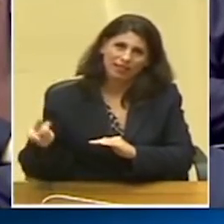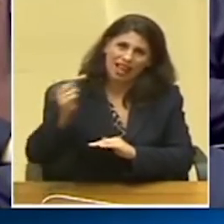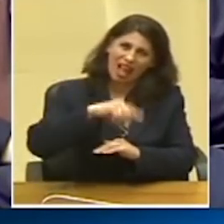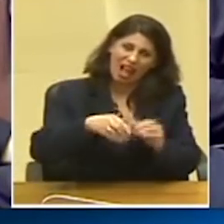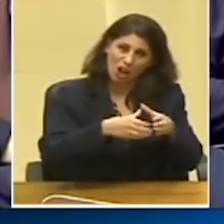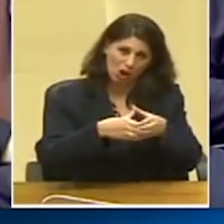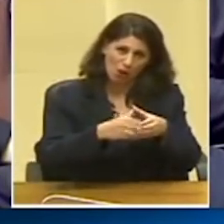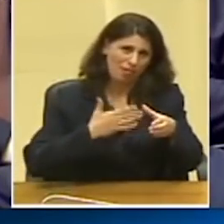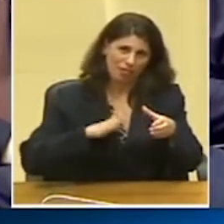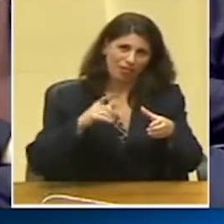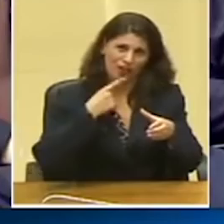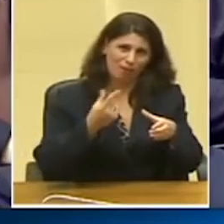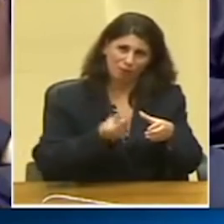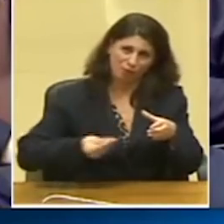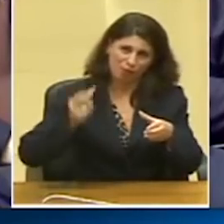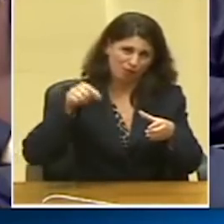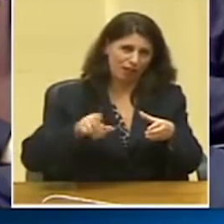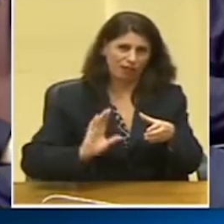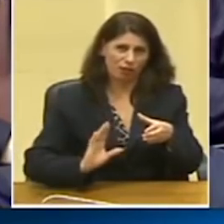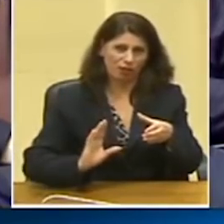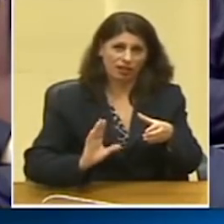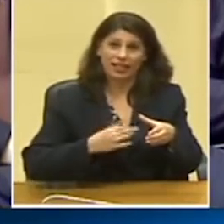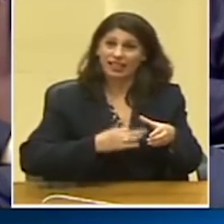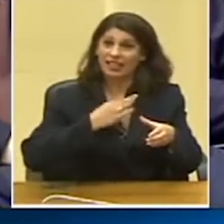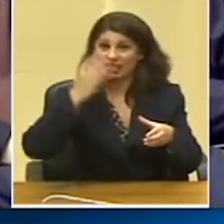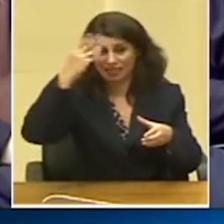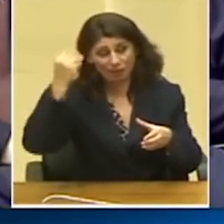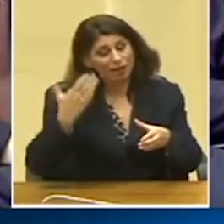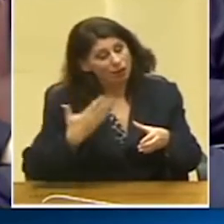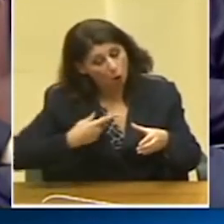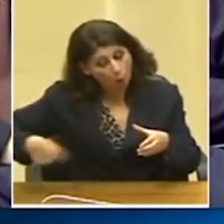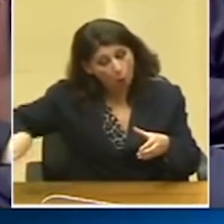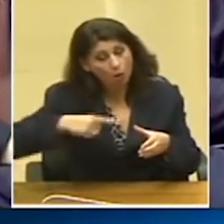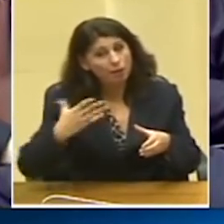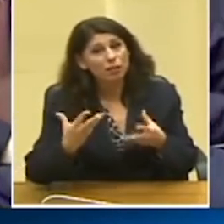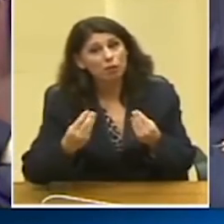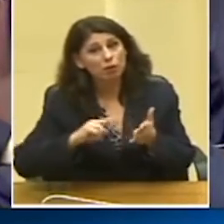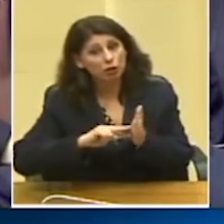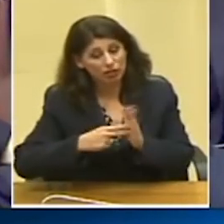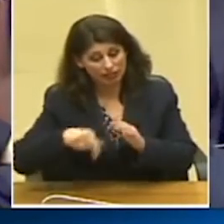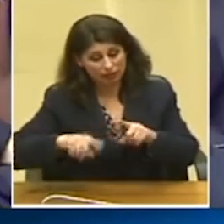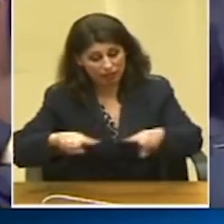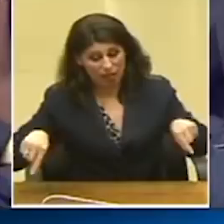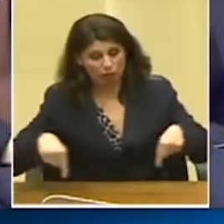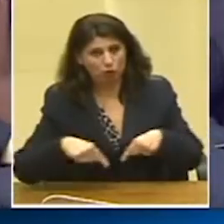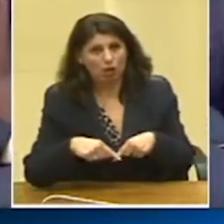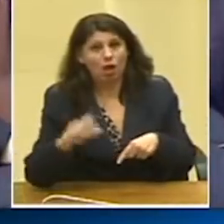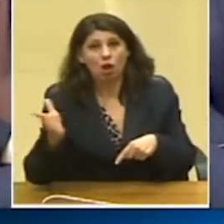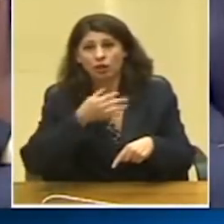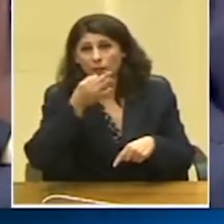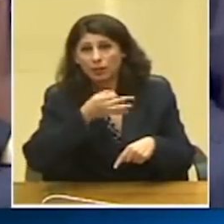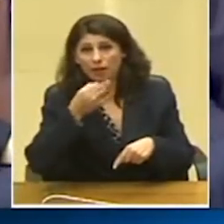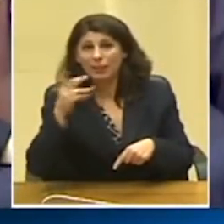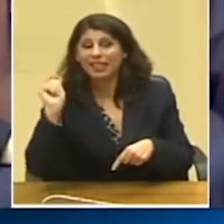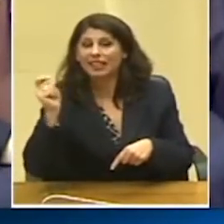να πω περισσότερα γι' αυτό. Κύριε Τσίπρα, να είμαστε πολύ προσεκτικοί σε αυτήν την αίθουσα όταν μιλάμε για